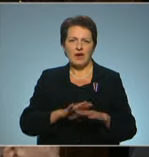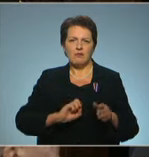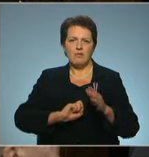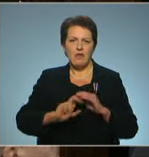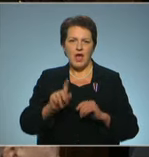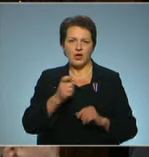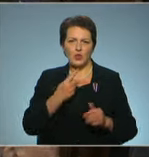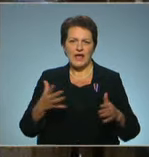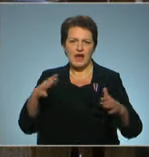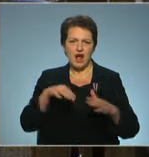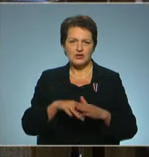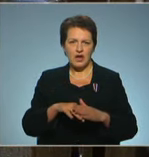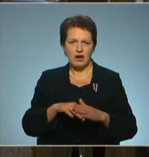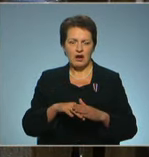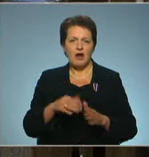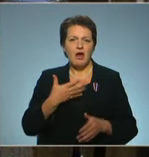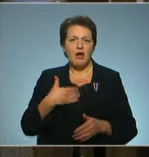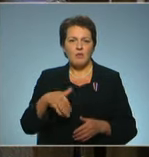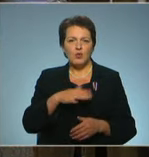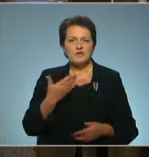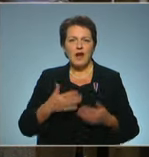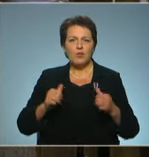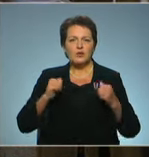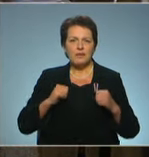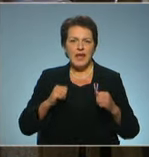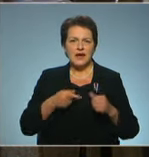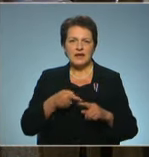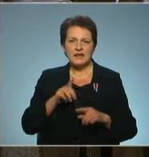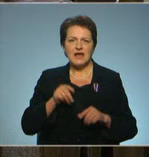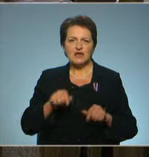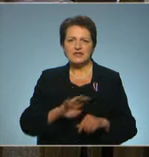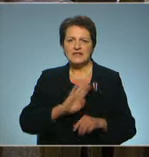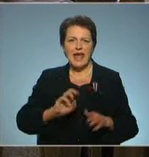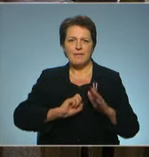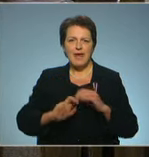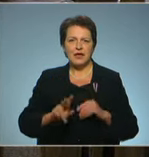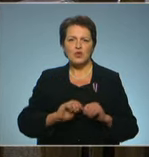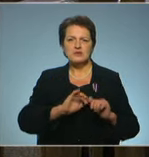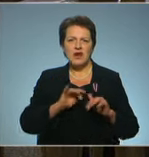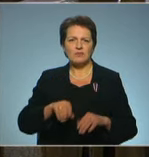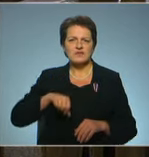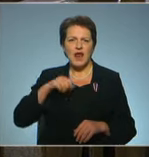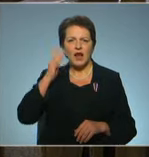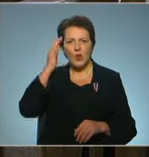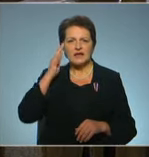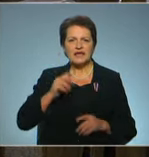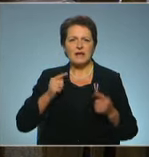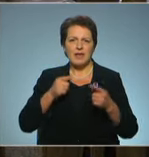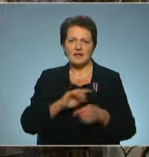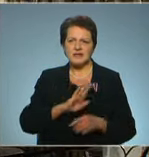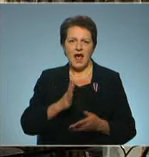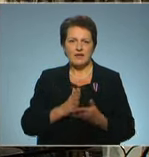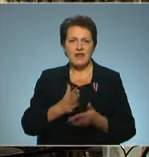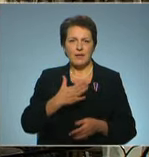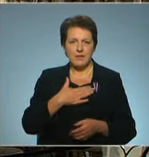ienākšana. Mūs varbūt mierina tas, ka šī nebēgļu straumes ilgotais mērķis neesam tieši mēs,